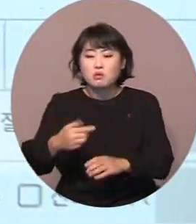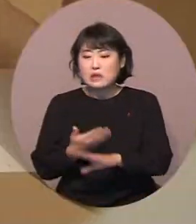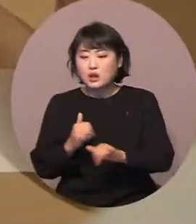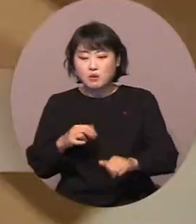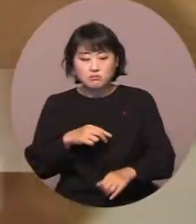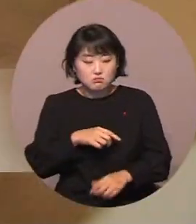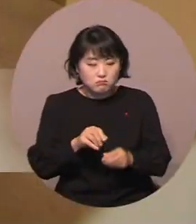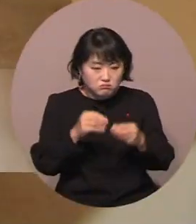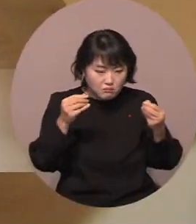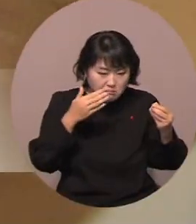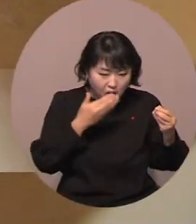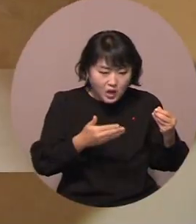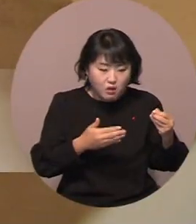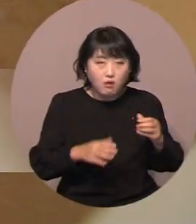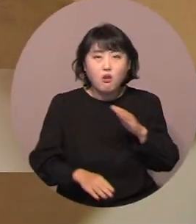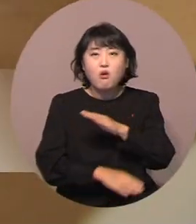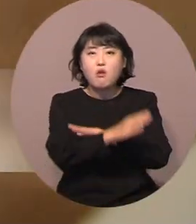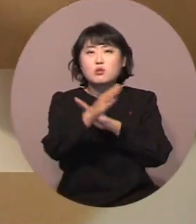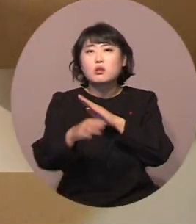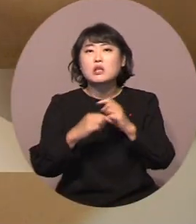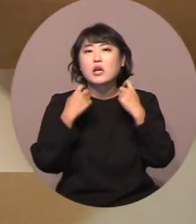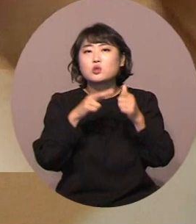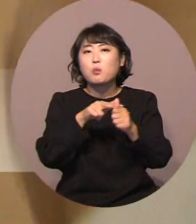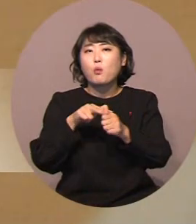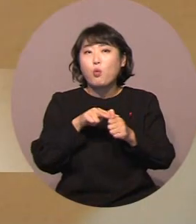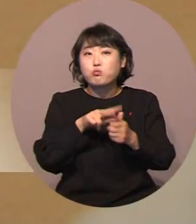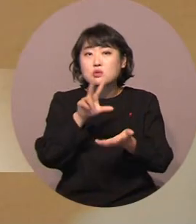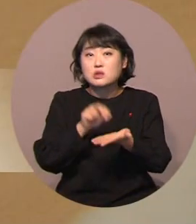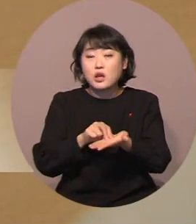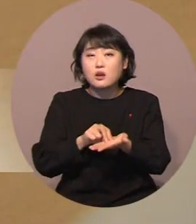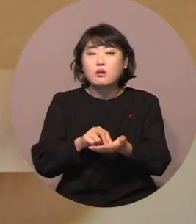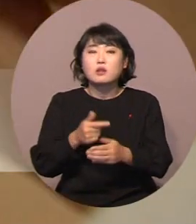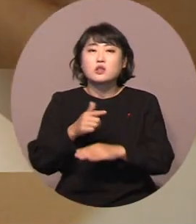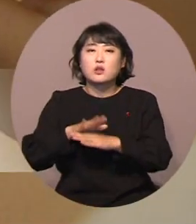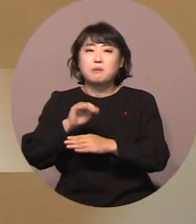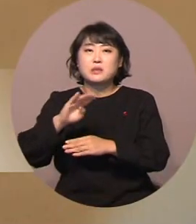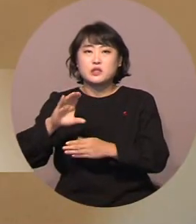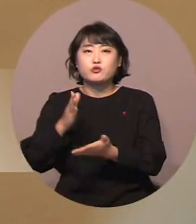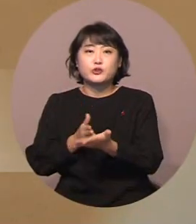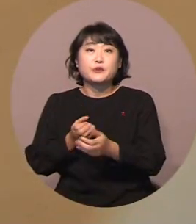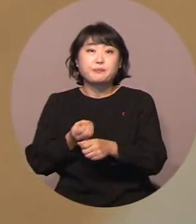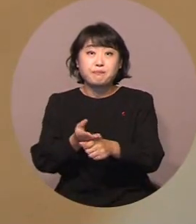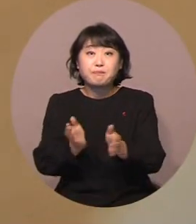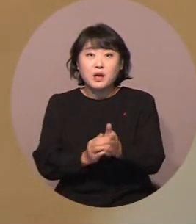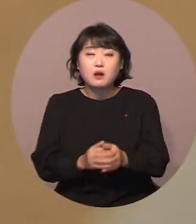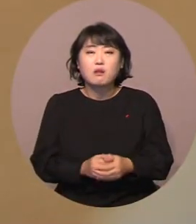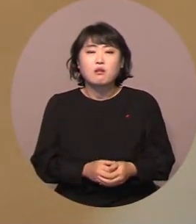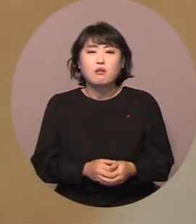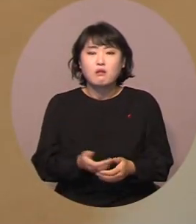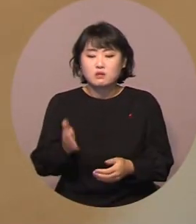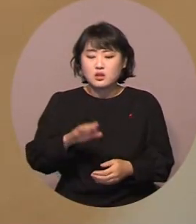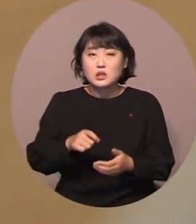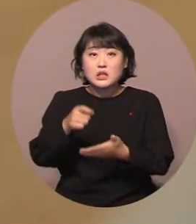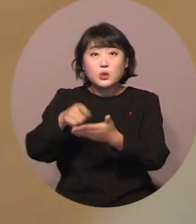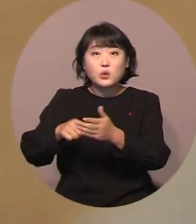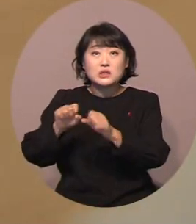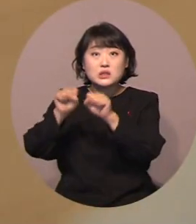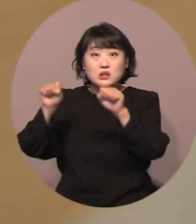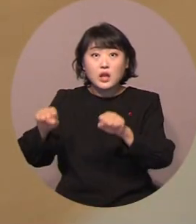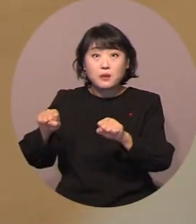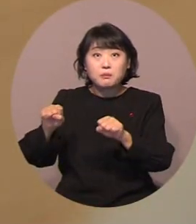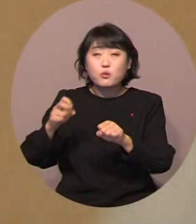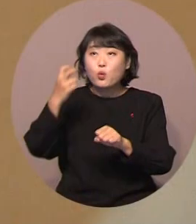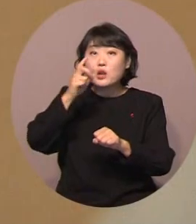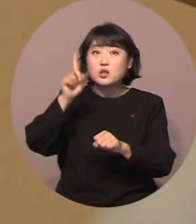수 있는 등 허술한 개인 정보 관리 문제점이 대전 mbc 보도로 드러났습니다 그런데 구급차 기록 관리 시스템 운영